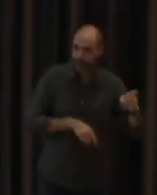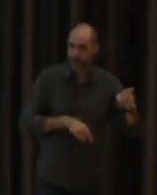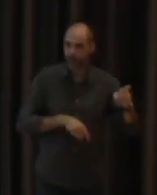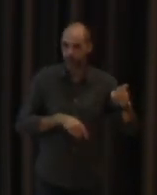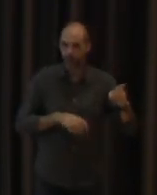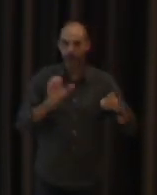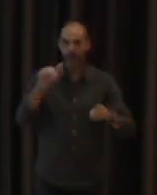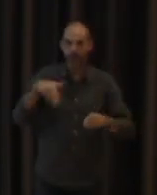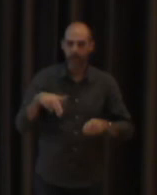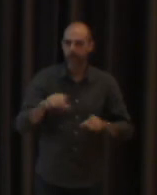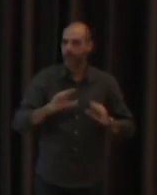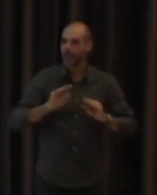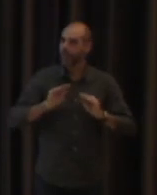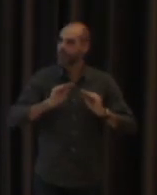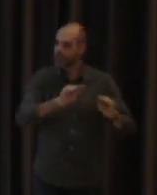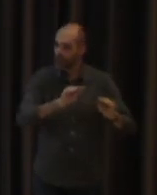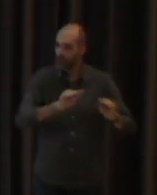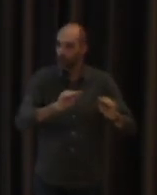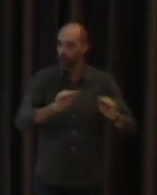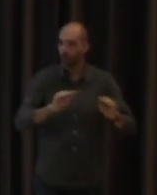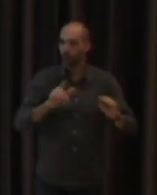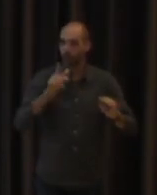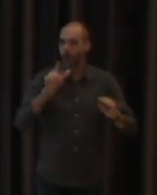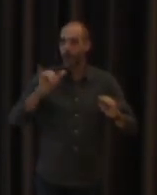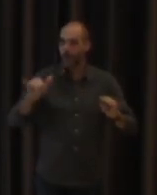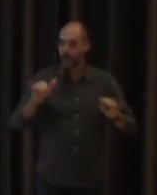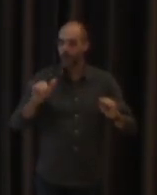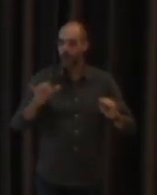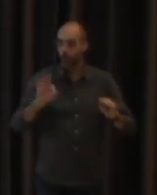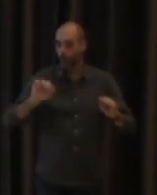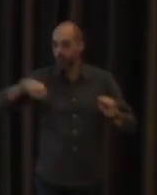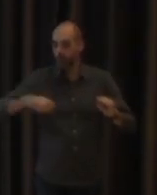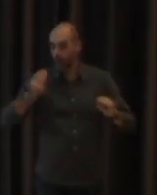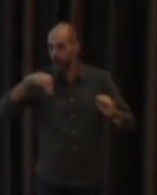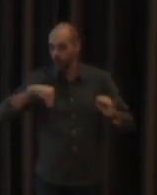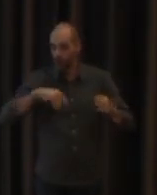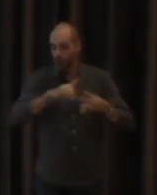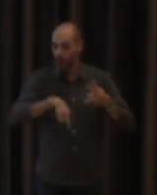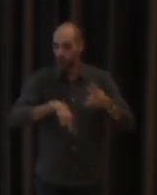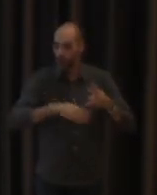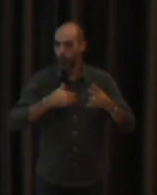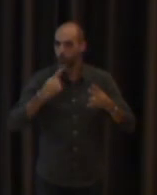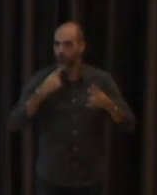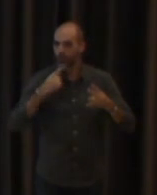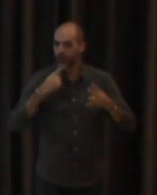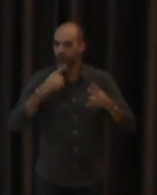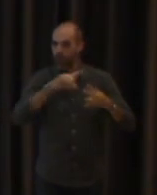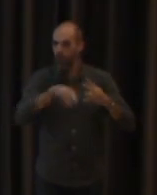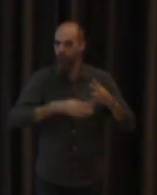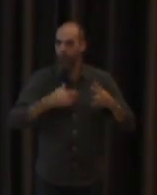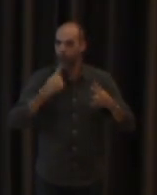li i l'anàfora zero o anàfora elíptica, tots quatre el mateix antecedent. Avancem d'entrada